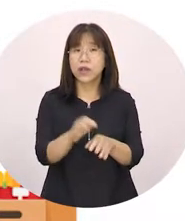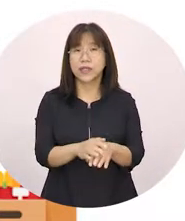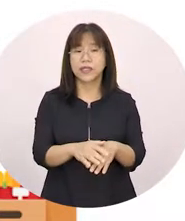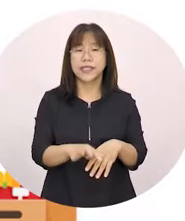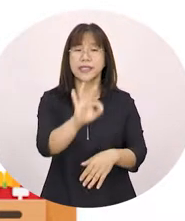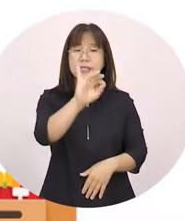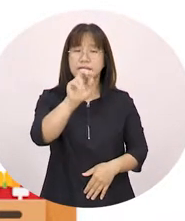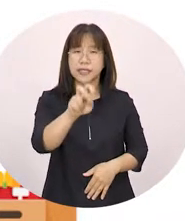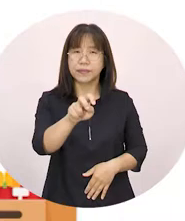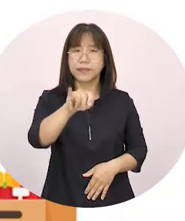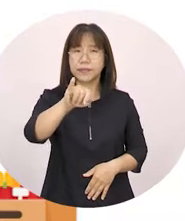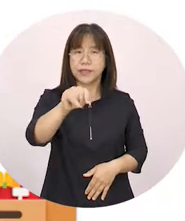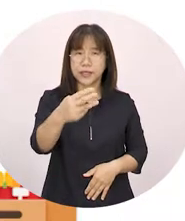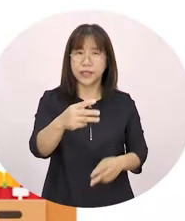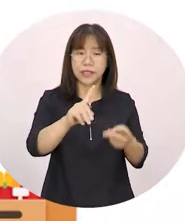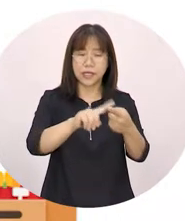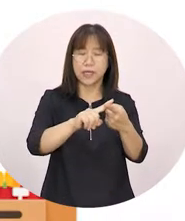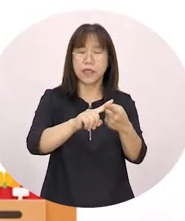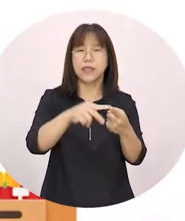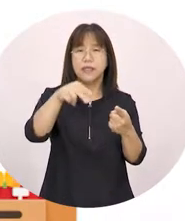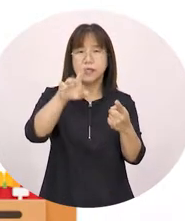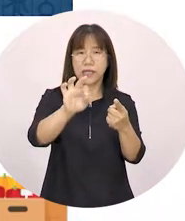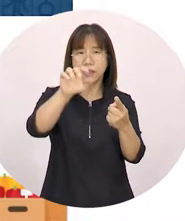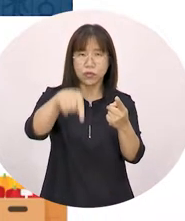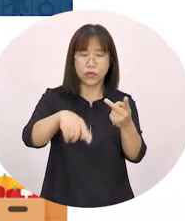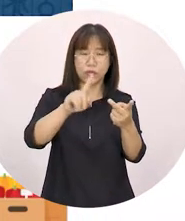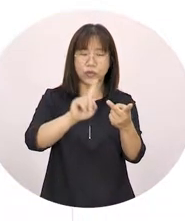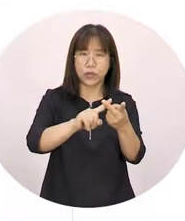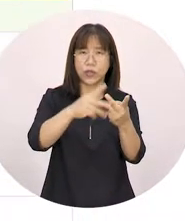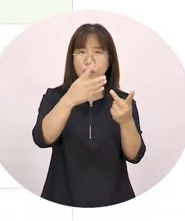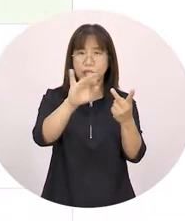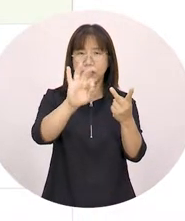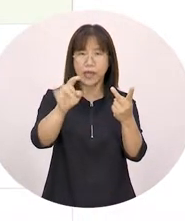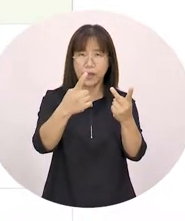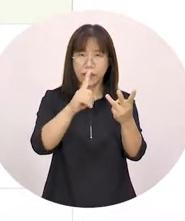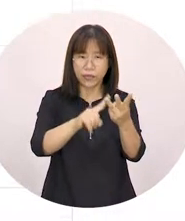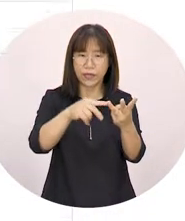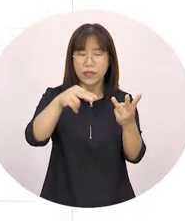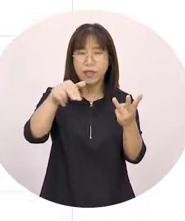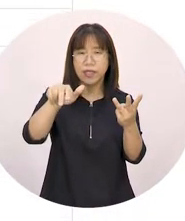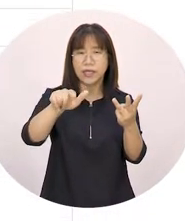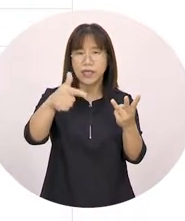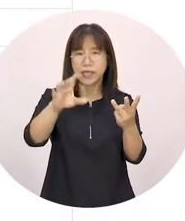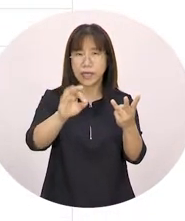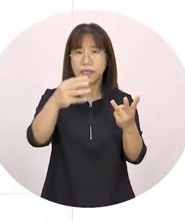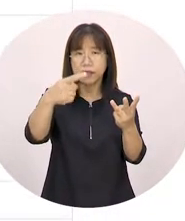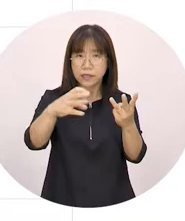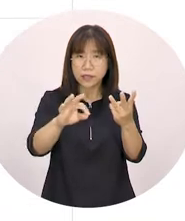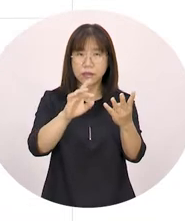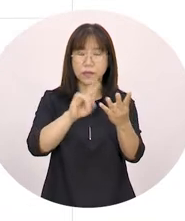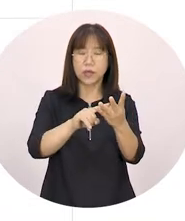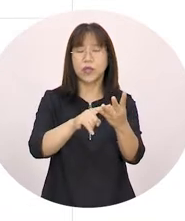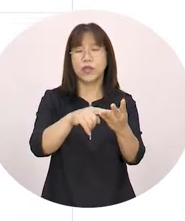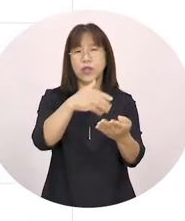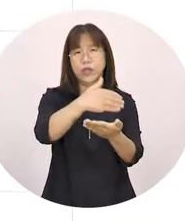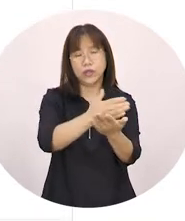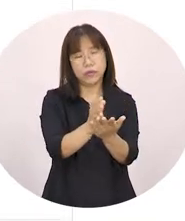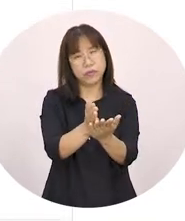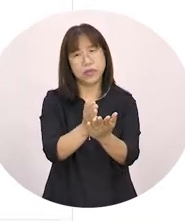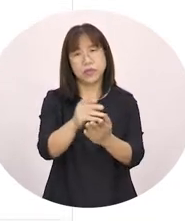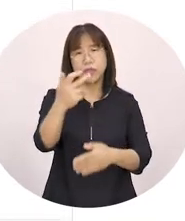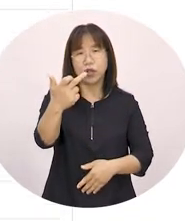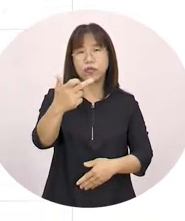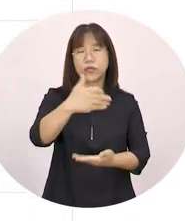이번 장터에는 임실군 창주 시 태안군 강릉 씨 등 총 12개 자매결연 g 에서 직접